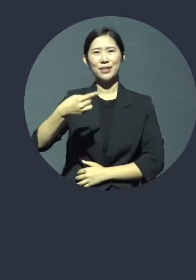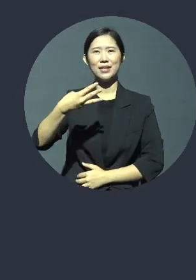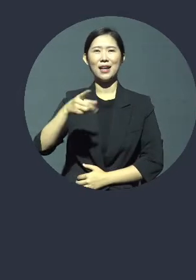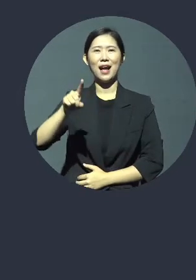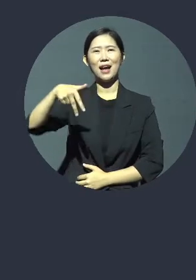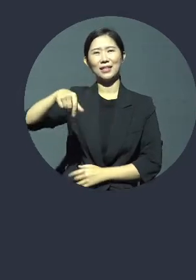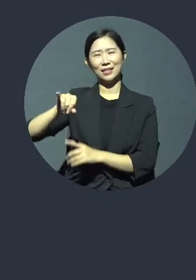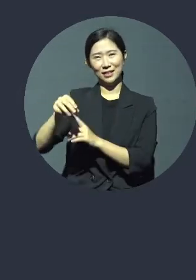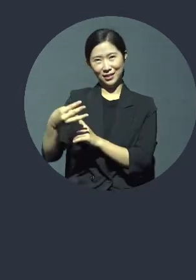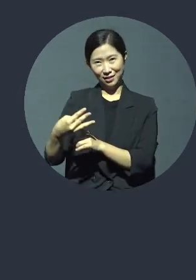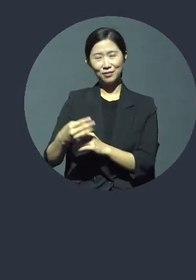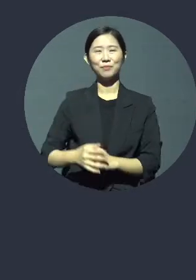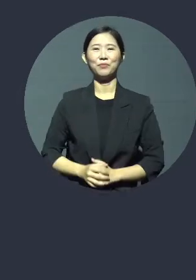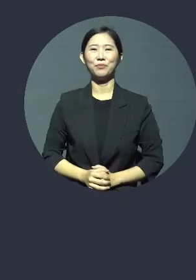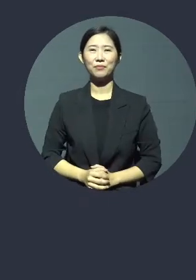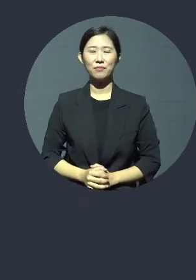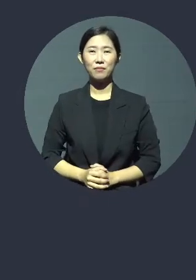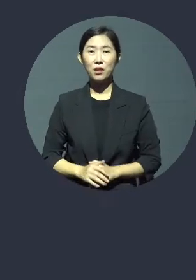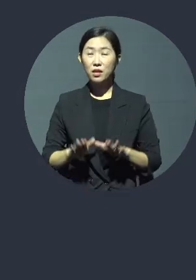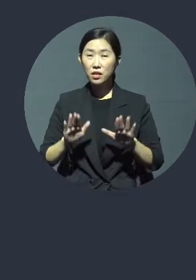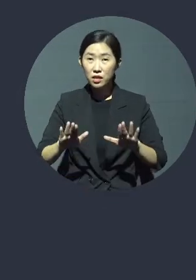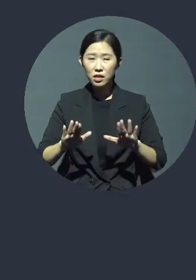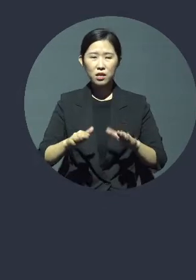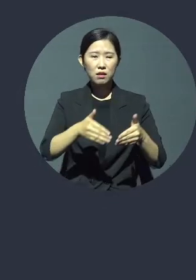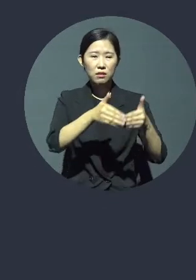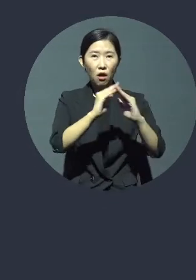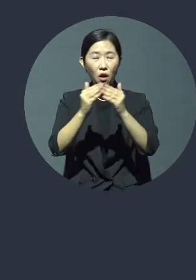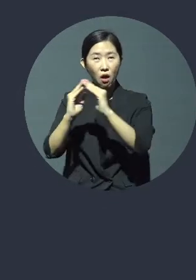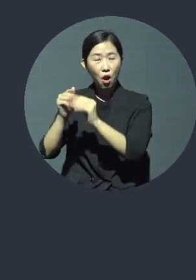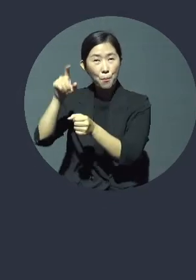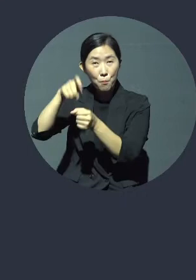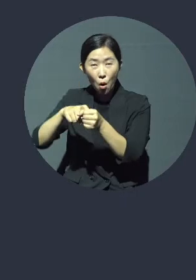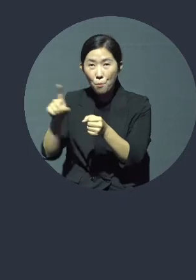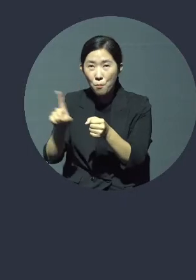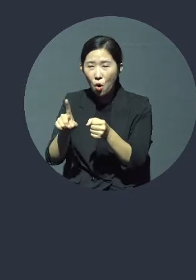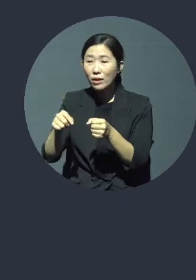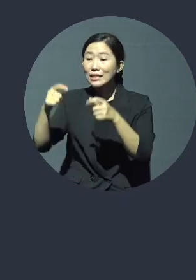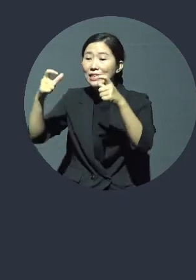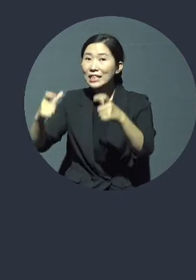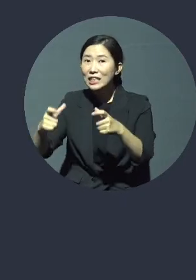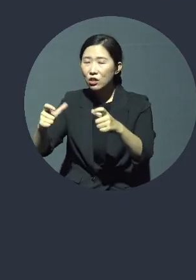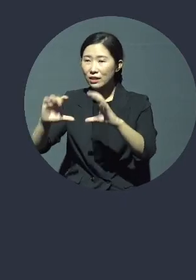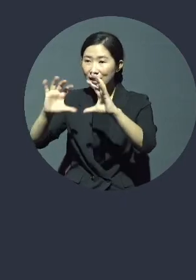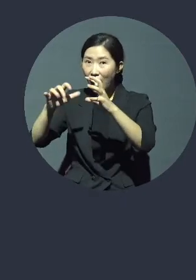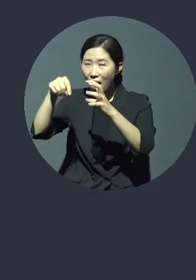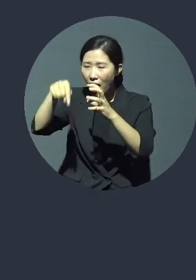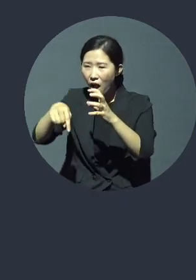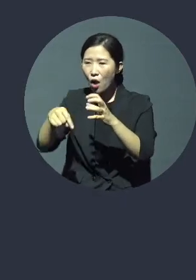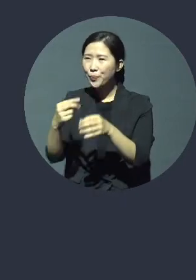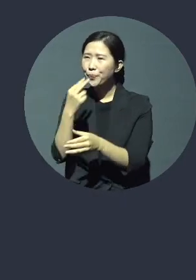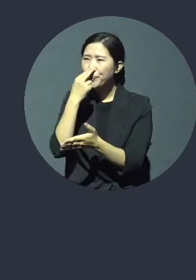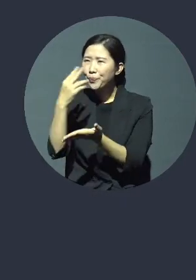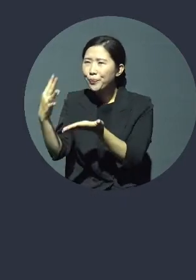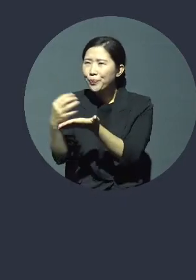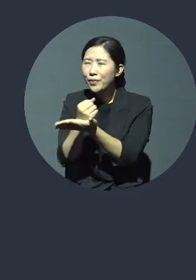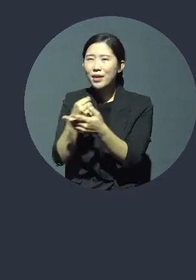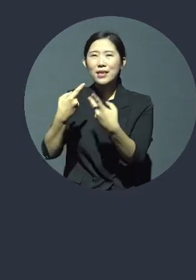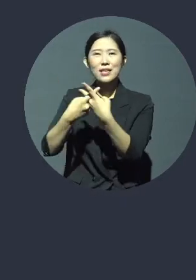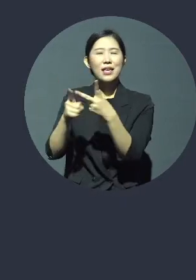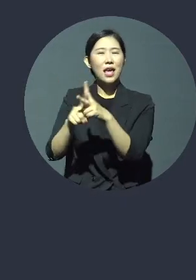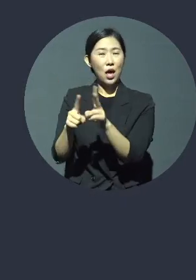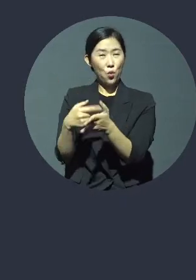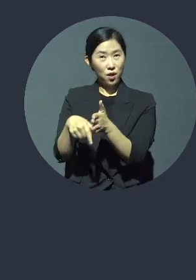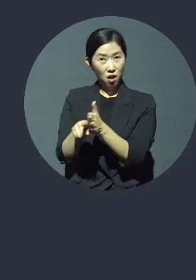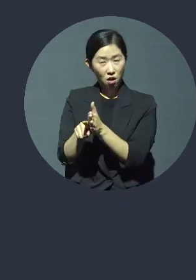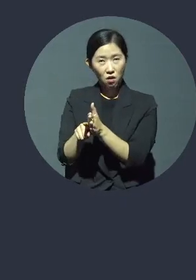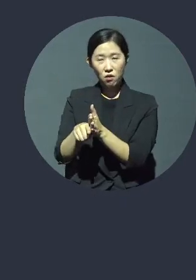이 연구소들의 설립 목적은 각 지역별 문화를 깊게 이해하고 또 글로벌하게 공통된 것은 무엇인지, 또 지역별로